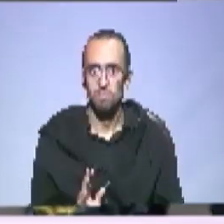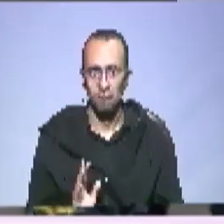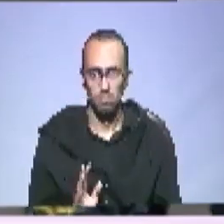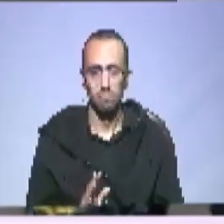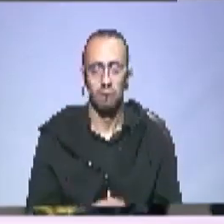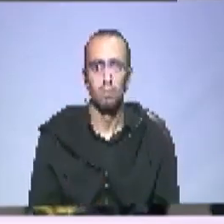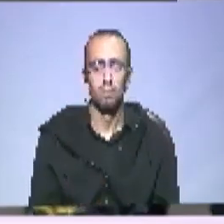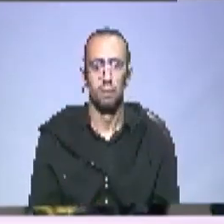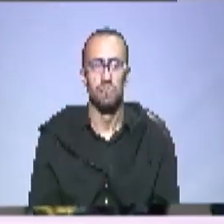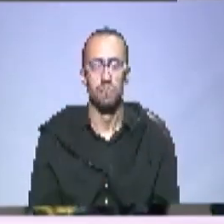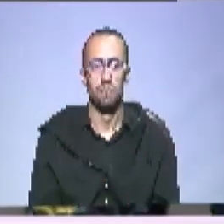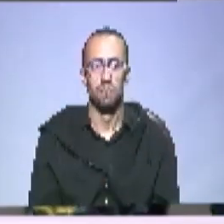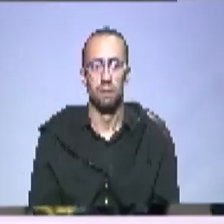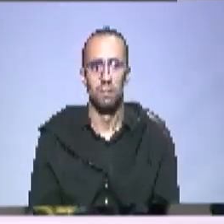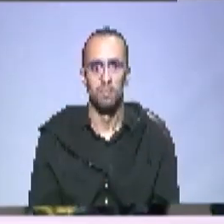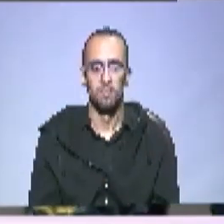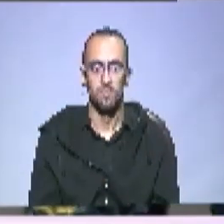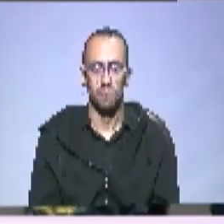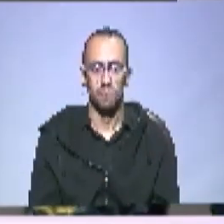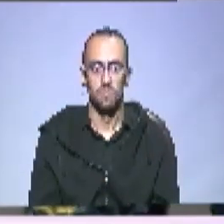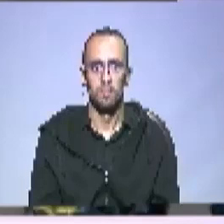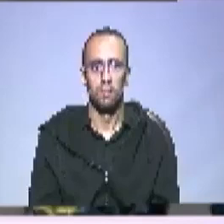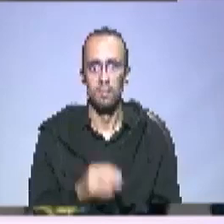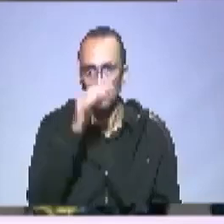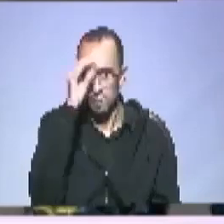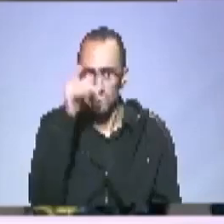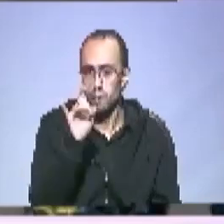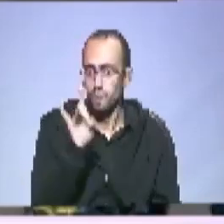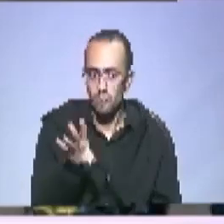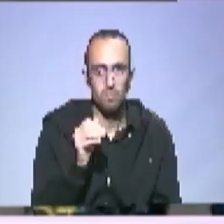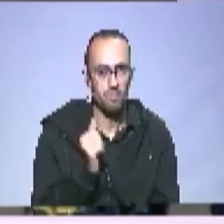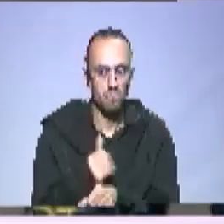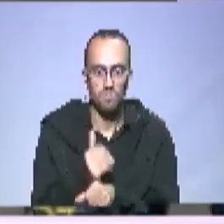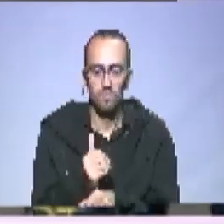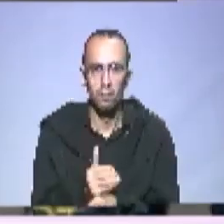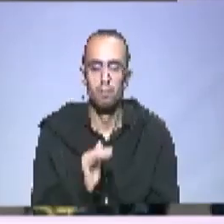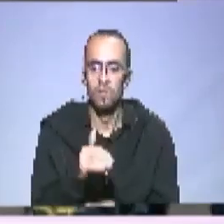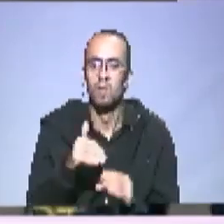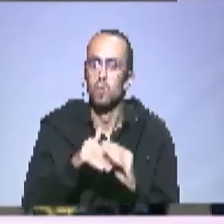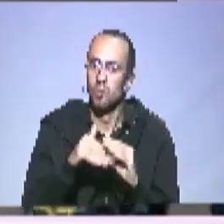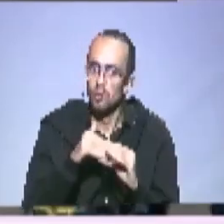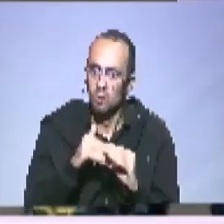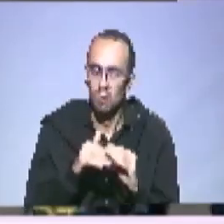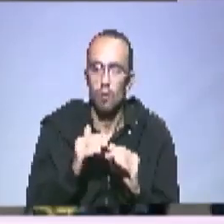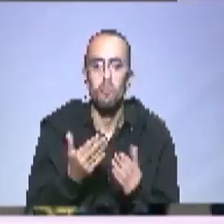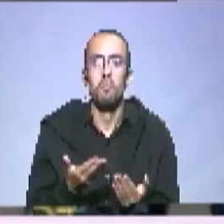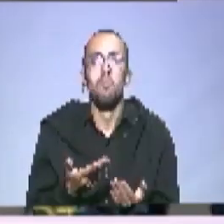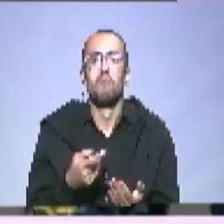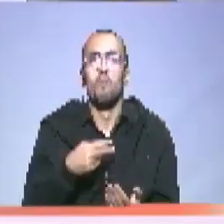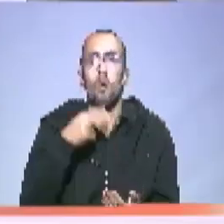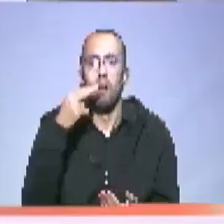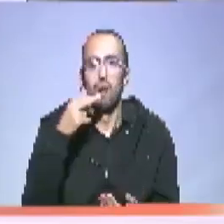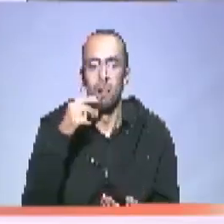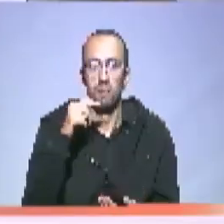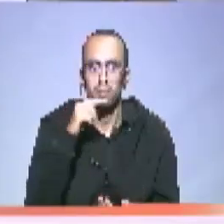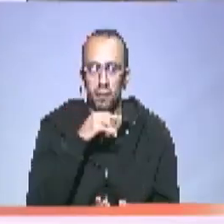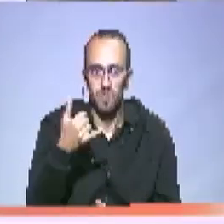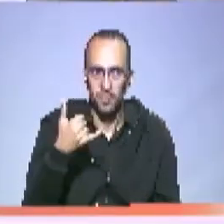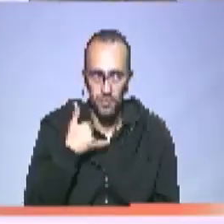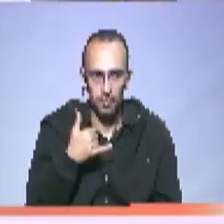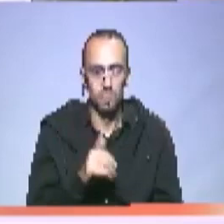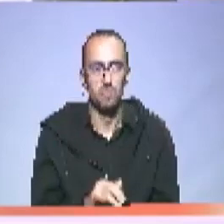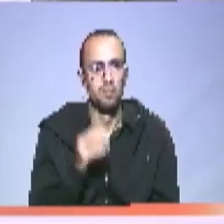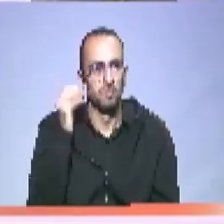كده زي سن الثوم اللي عايز يستغنى عنها برده مفيش مشكله. ممكن نعملها سندوتشات، ممكن نعملها للمكرونه زي ما استاذه مارسيل تقريبا بس انت